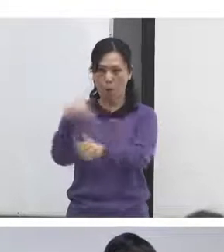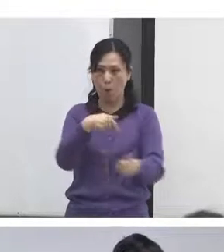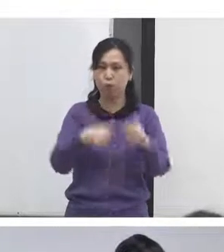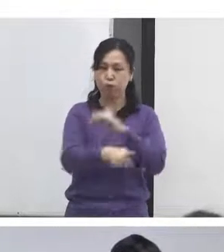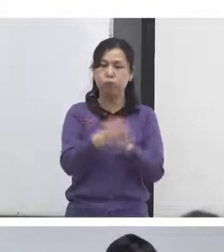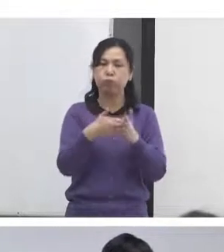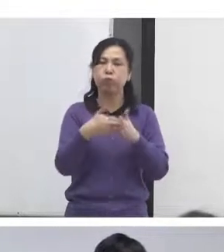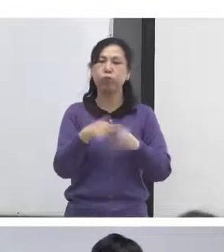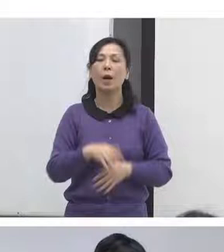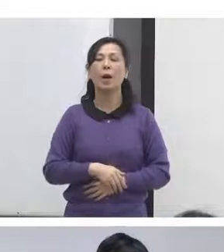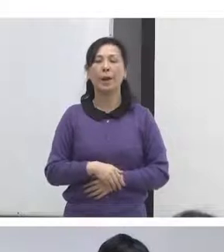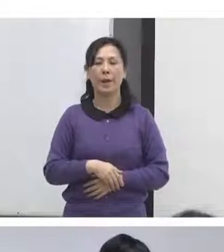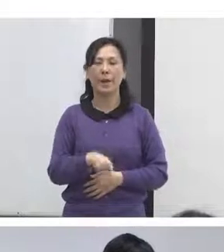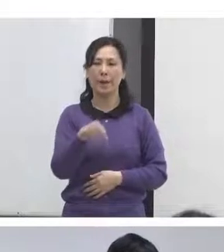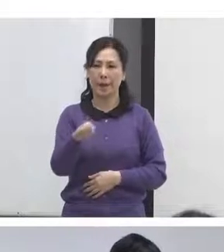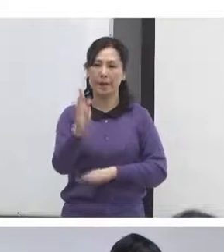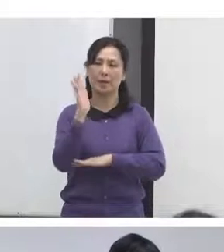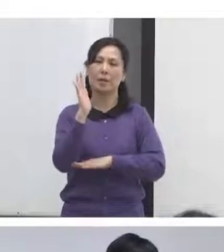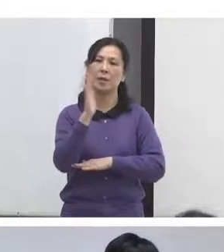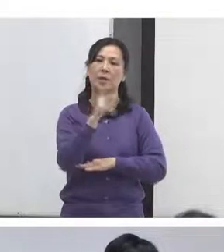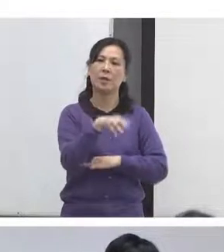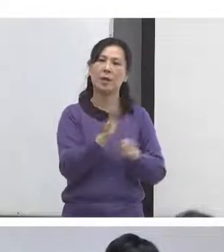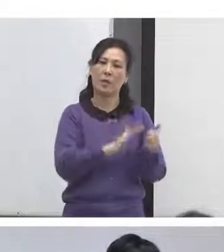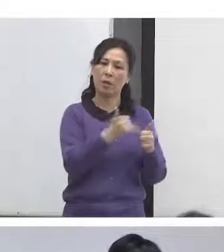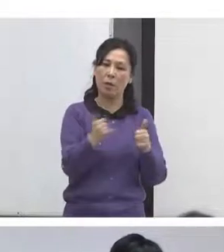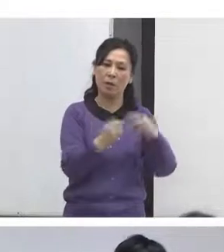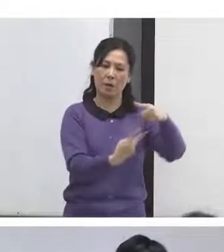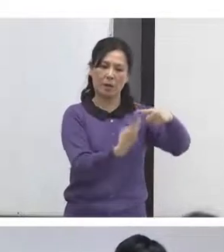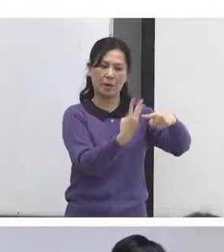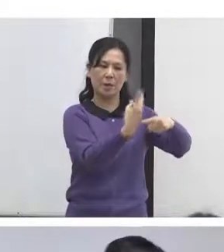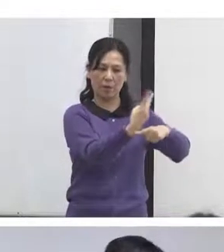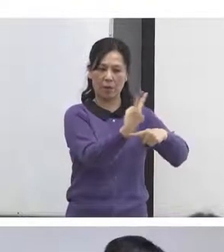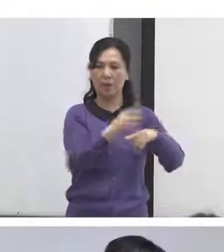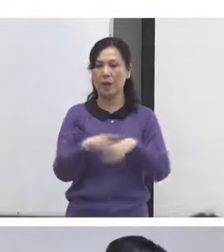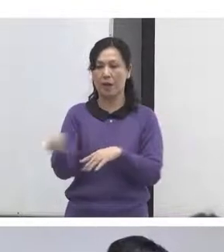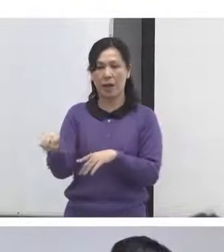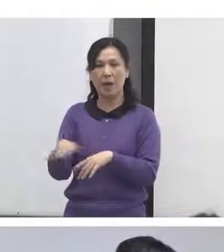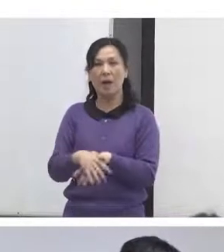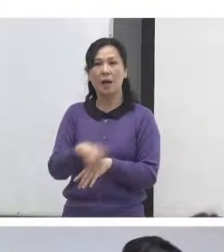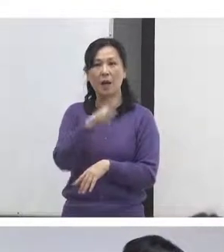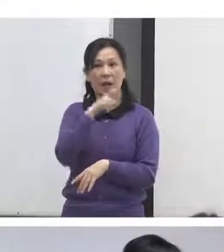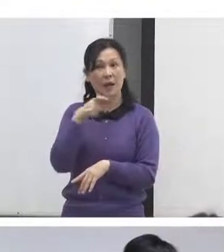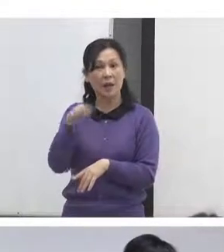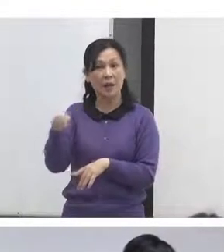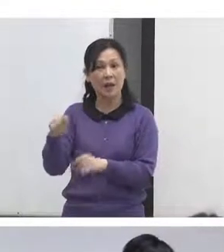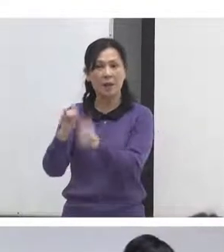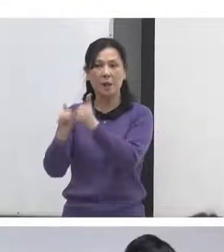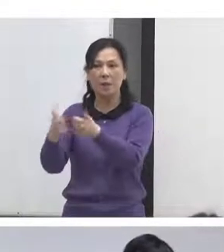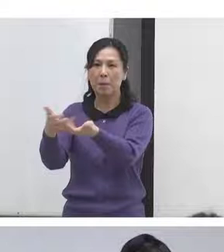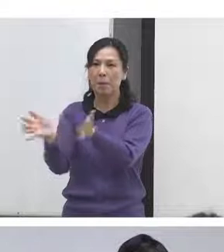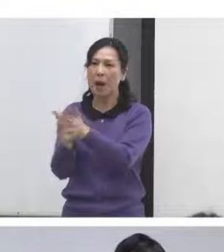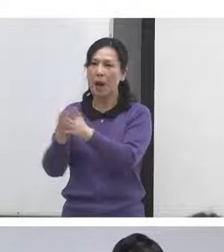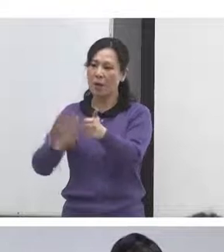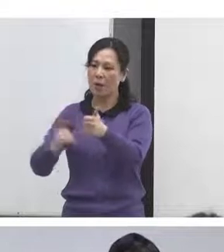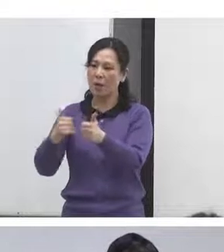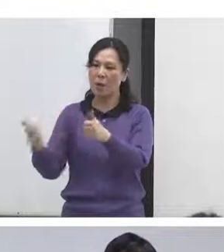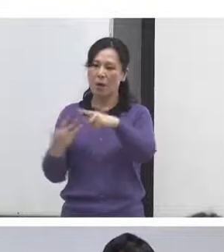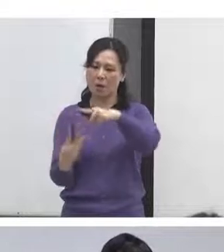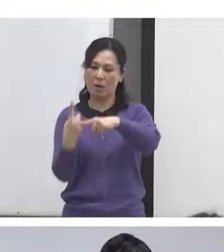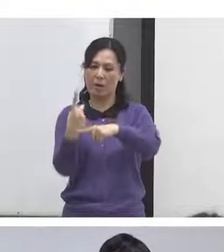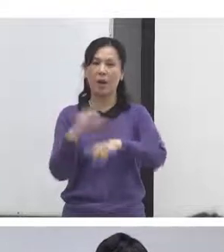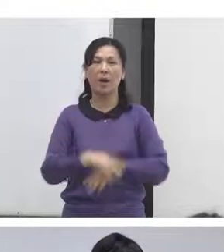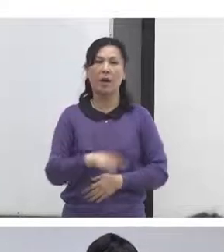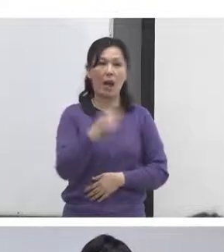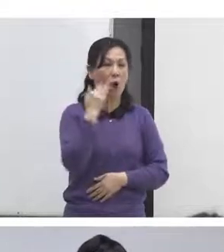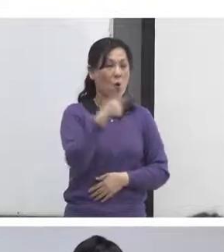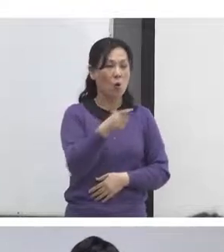局、有什么的这样子，这是政府委员，但是有1/3要是民间委员。然后 当如果民间，譬如像我刚刚讲的，有我想要更多，